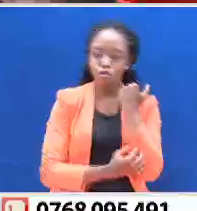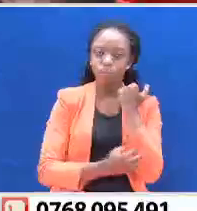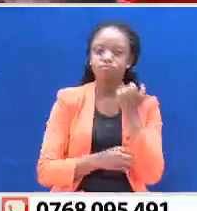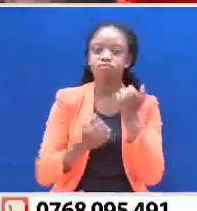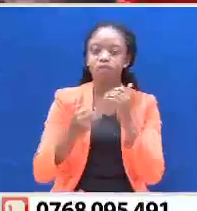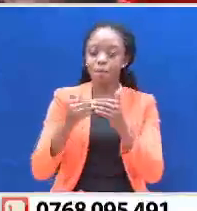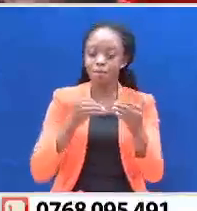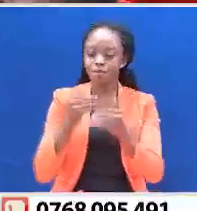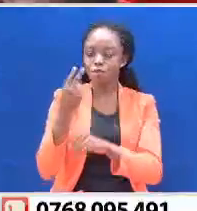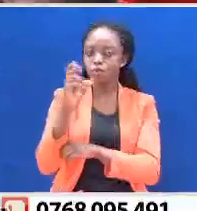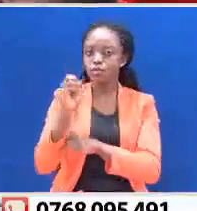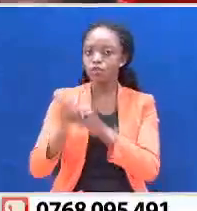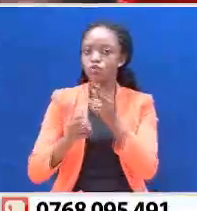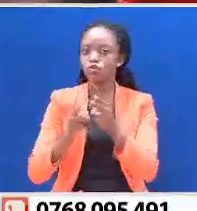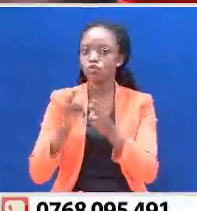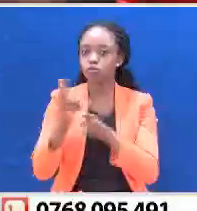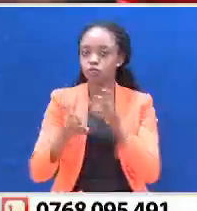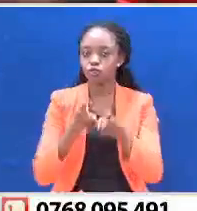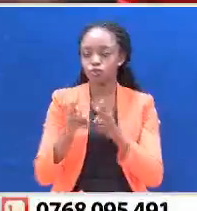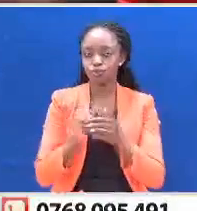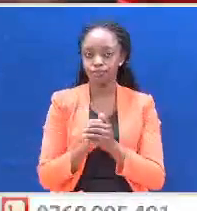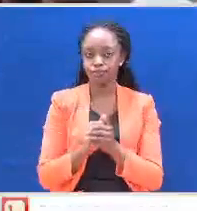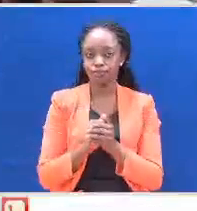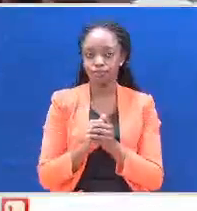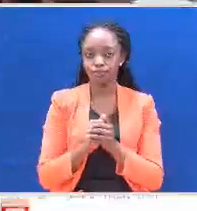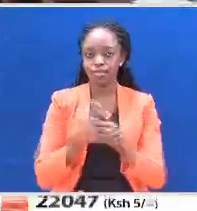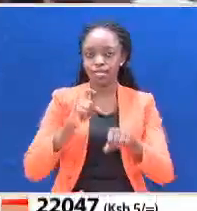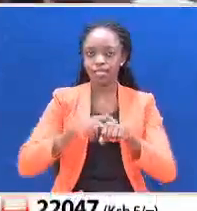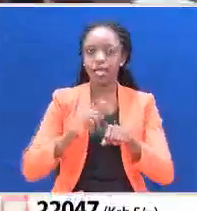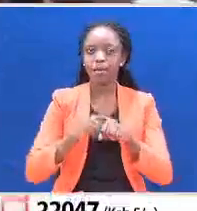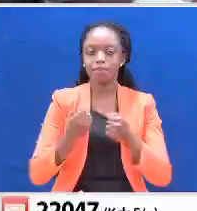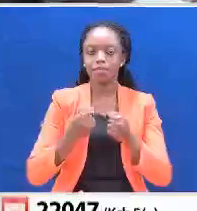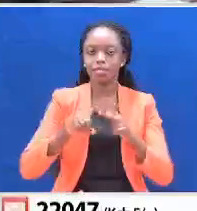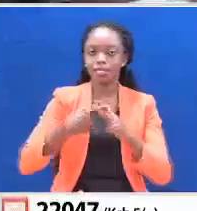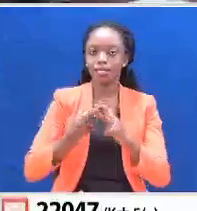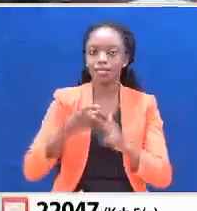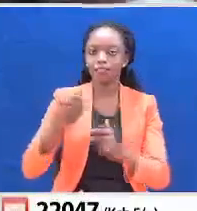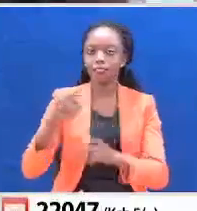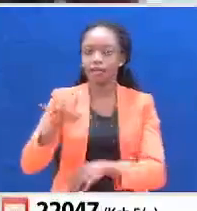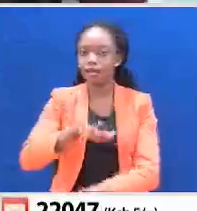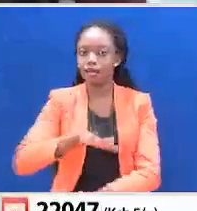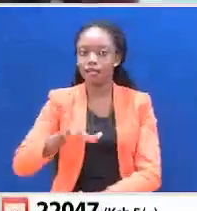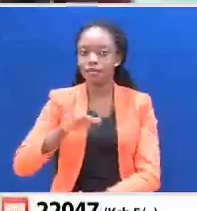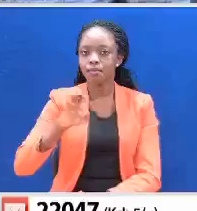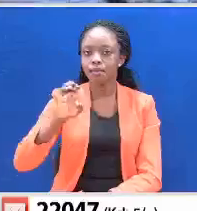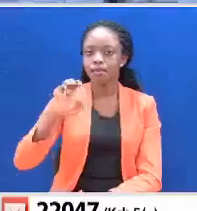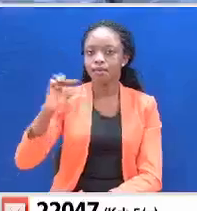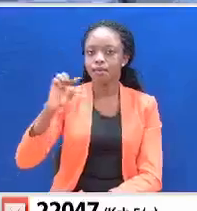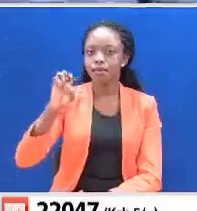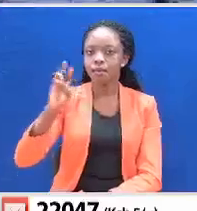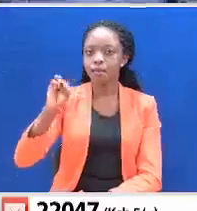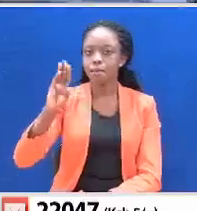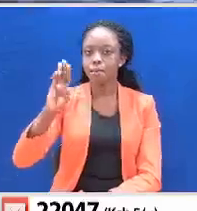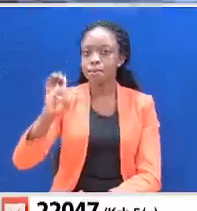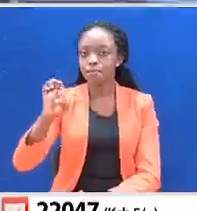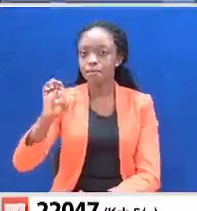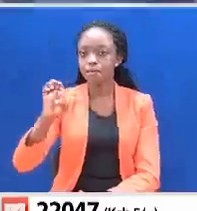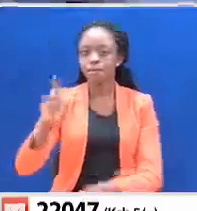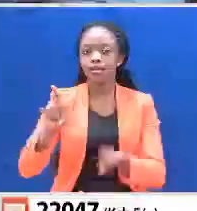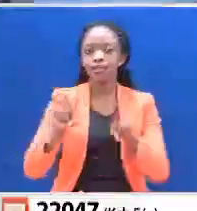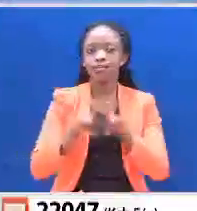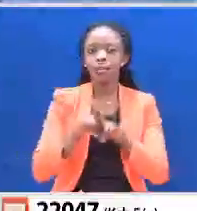mkuu mnamo mwaka 2022 baada ya kutia nanga katika maeneo bunge ya Igembe Kusini na Tigani ya